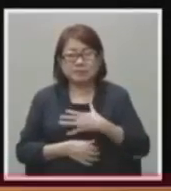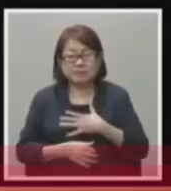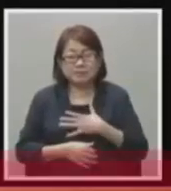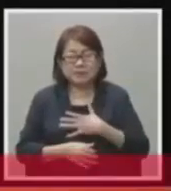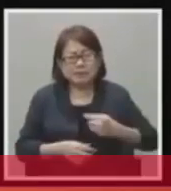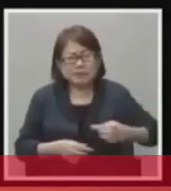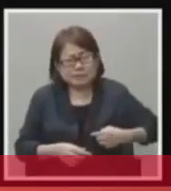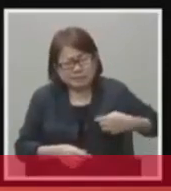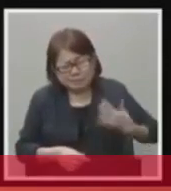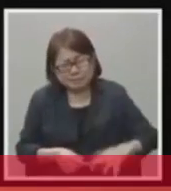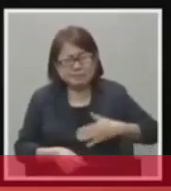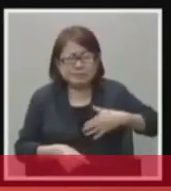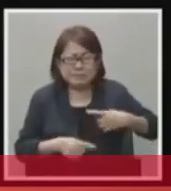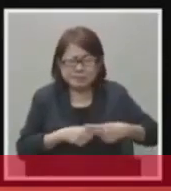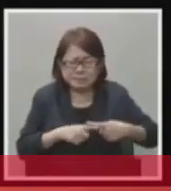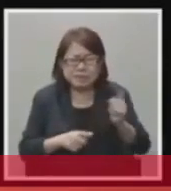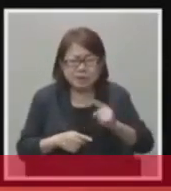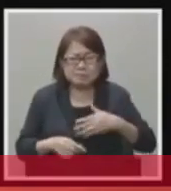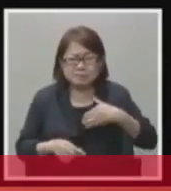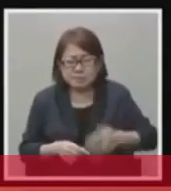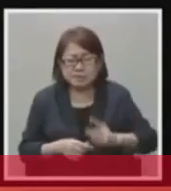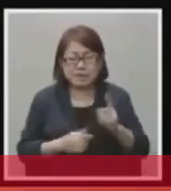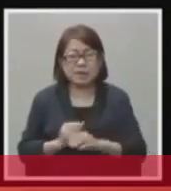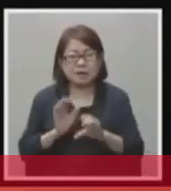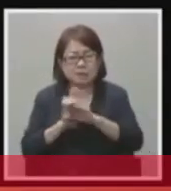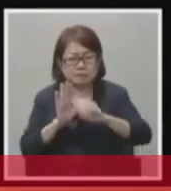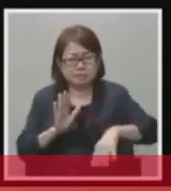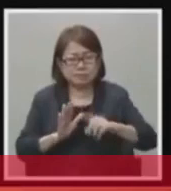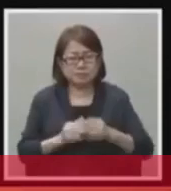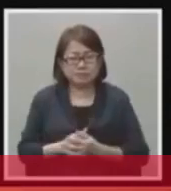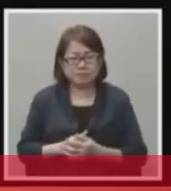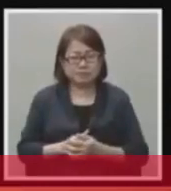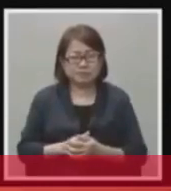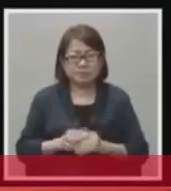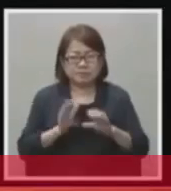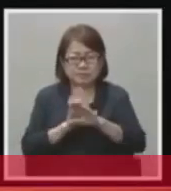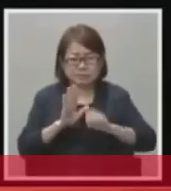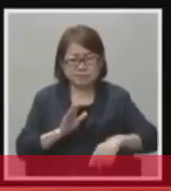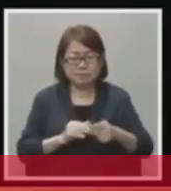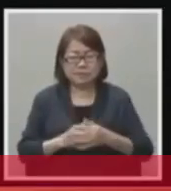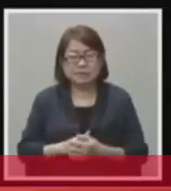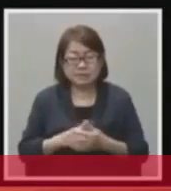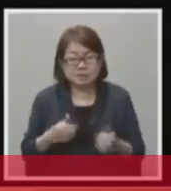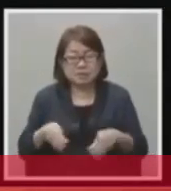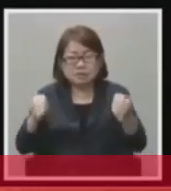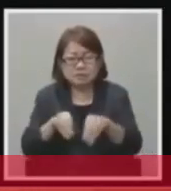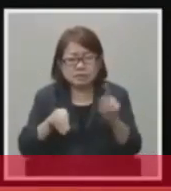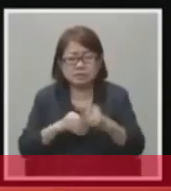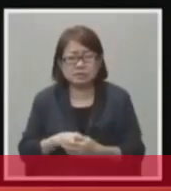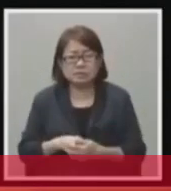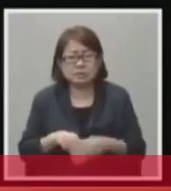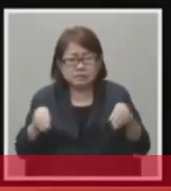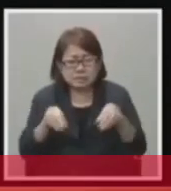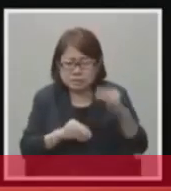ใจคือไอ้ตรงนี้เนี่ยเอาภาพลงฮะไอ้ตรงนี้เนี่ยมันอยู่ใกล้จมูกกองป